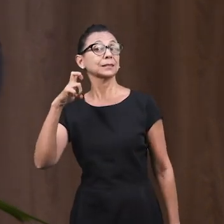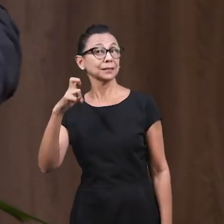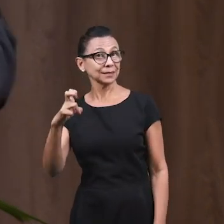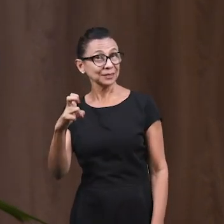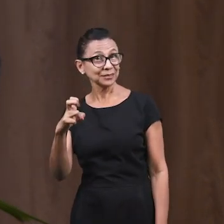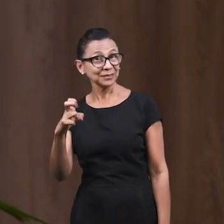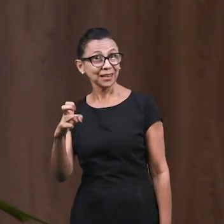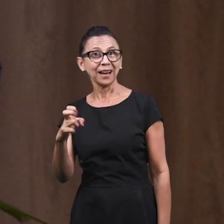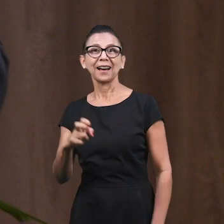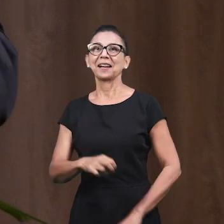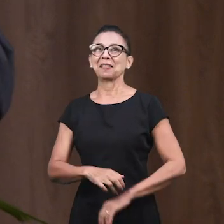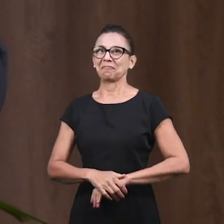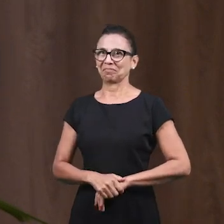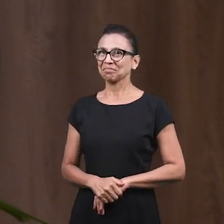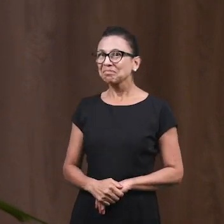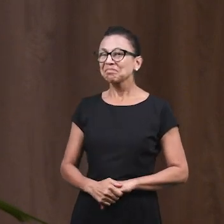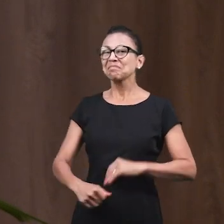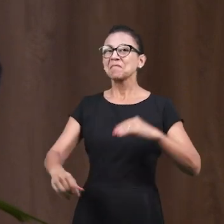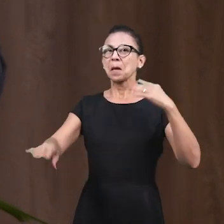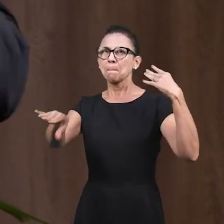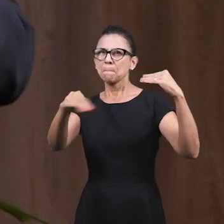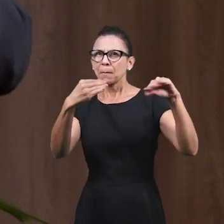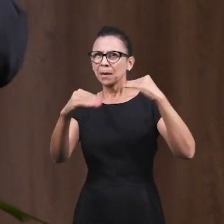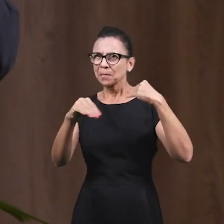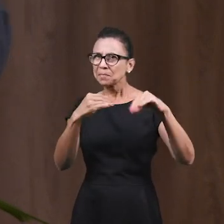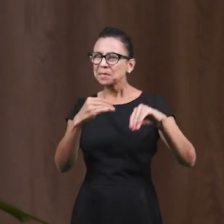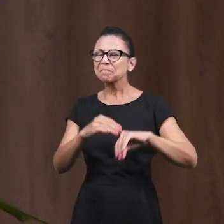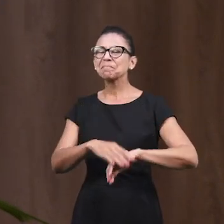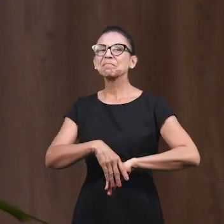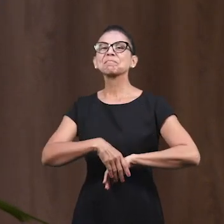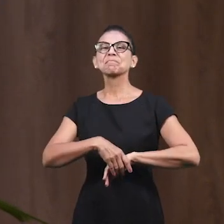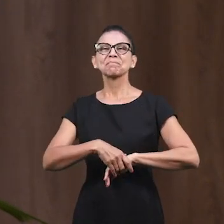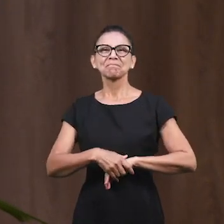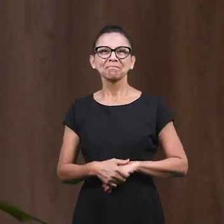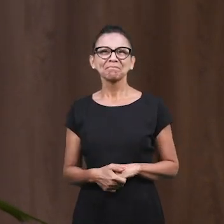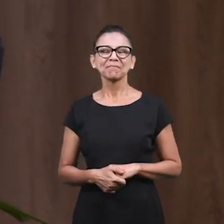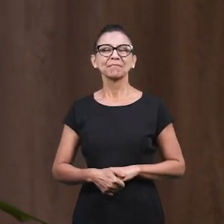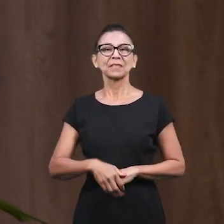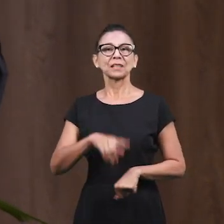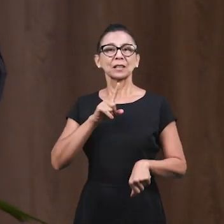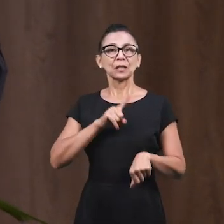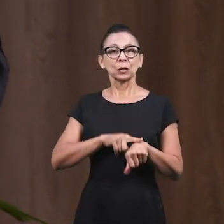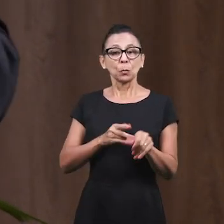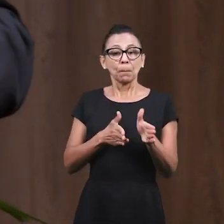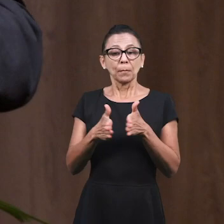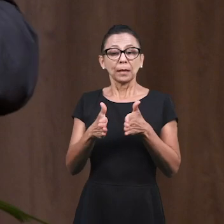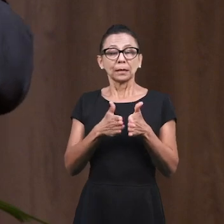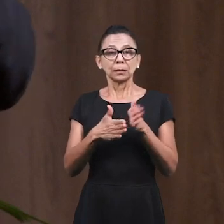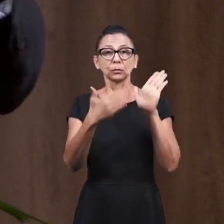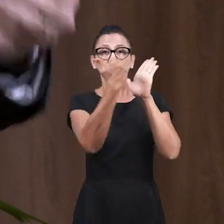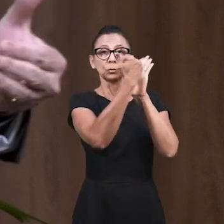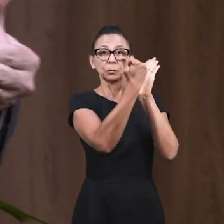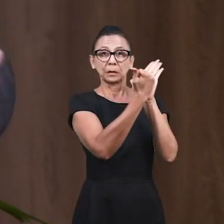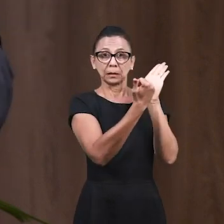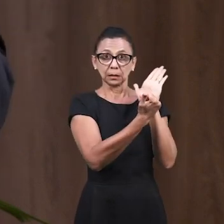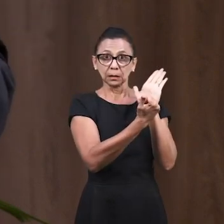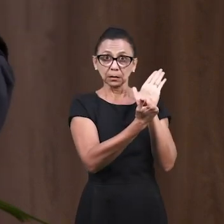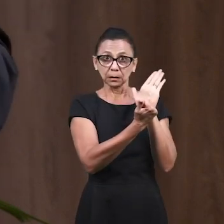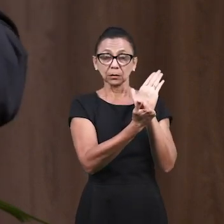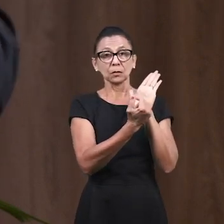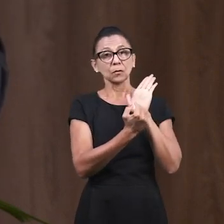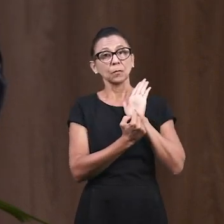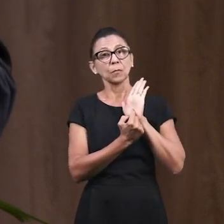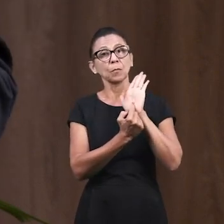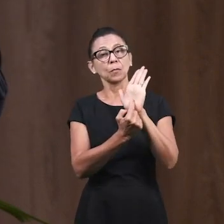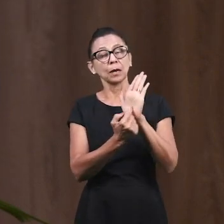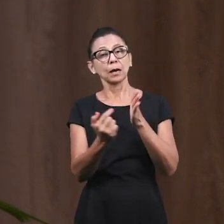по 25, по 35. И мы получили множество посланий и